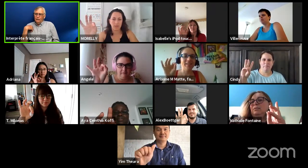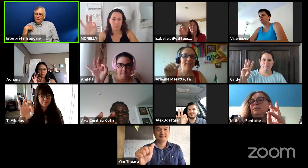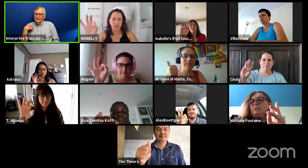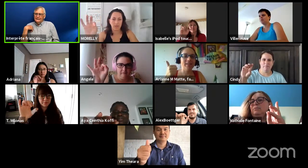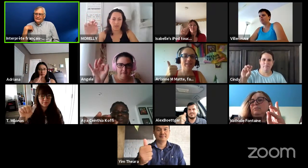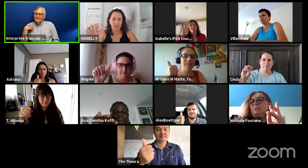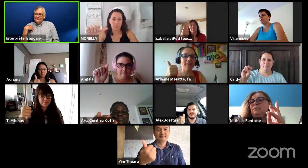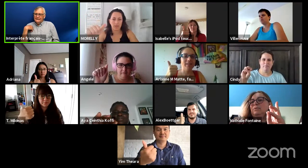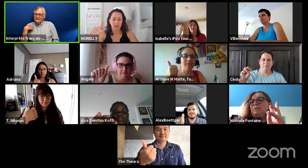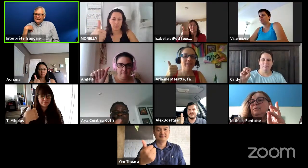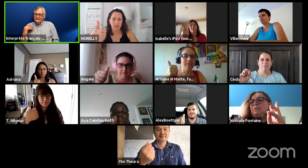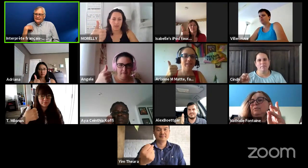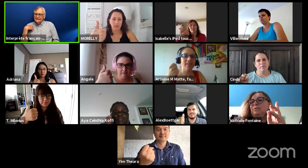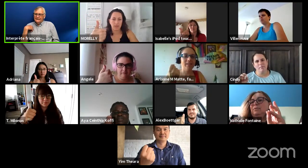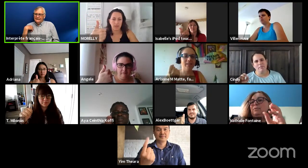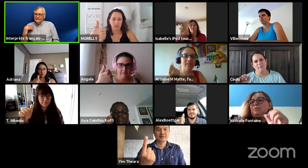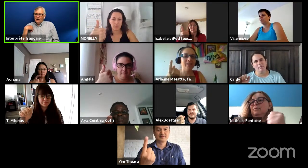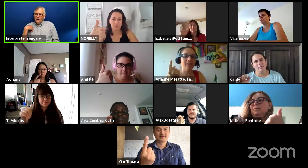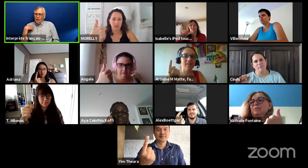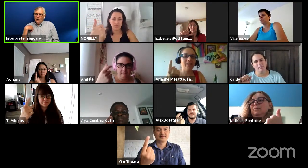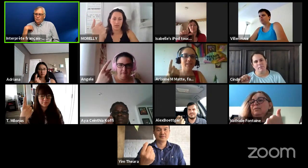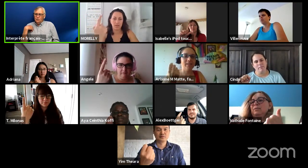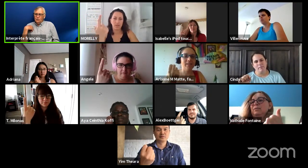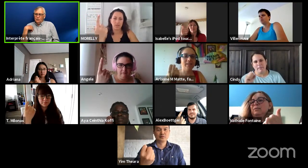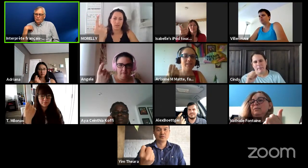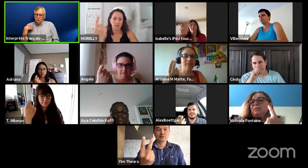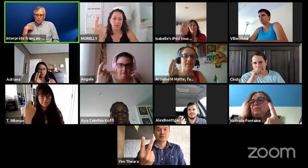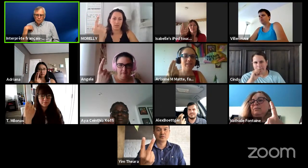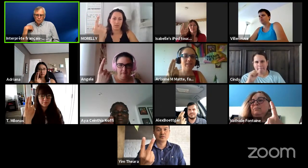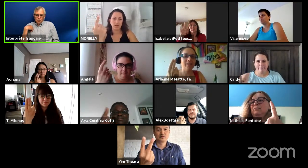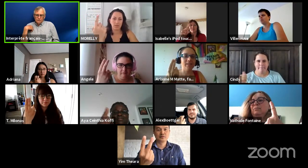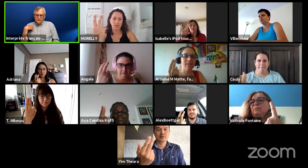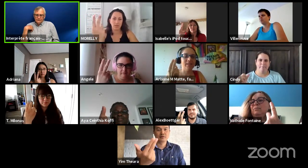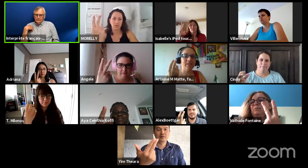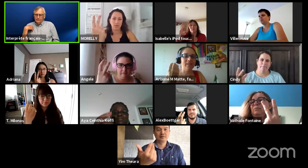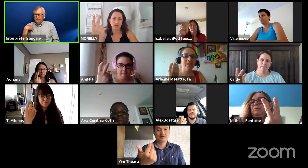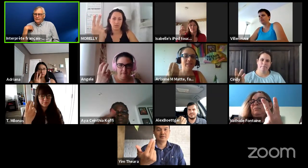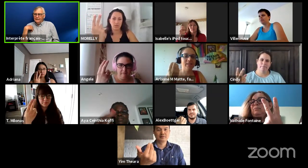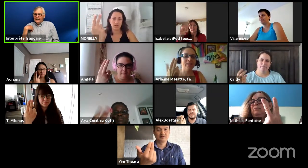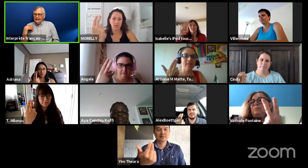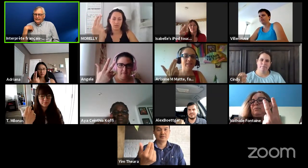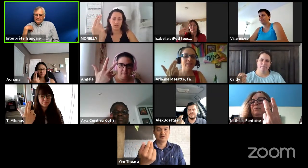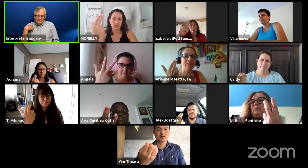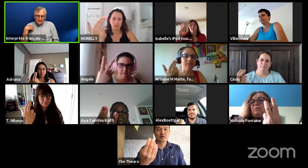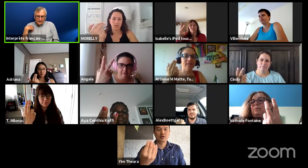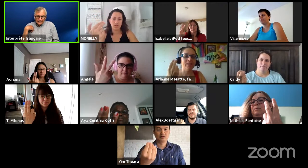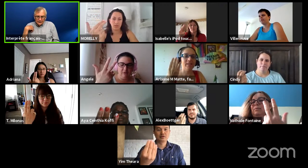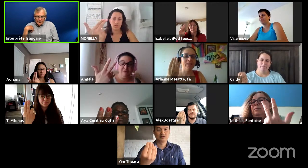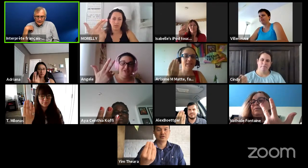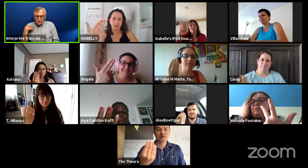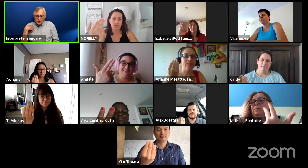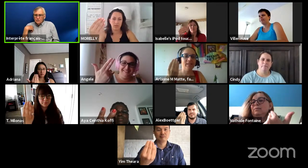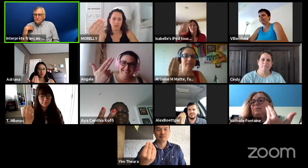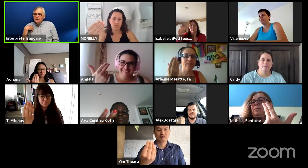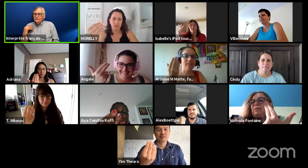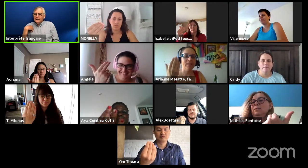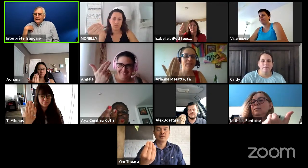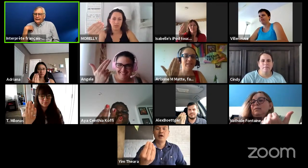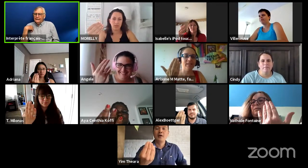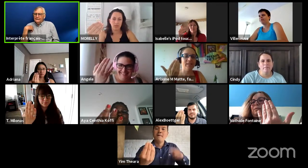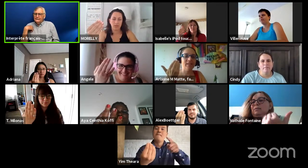9, 10, 11, 12, 13,